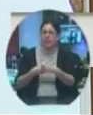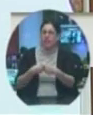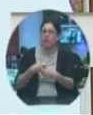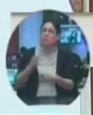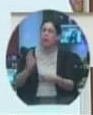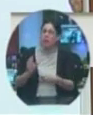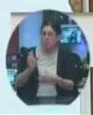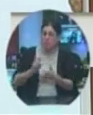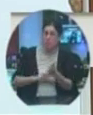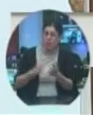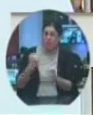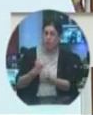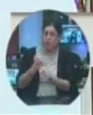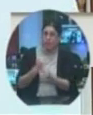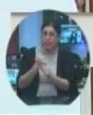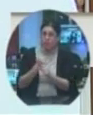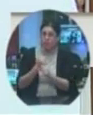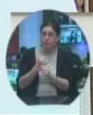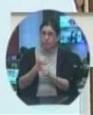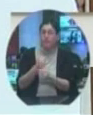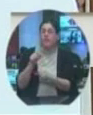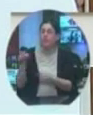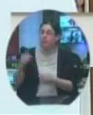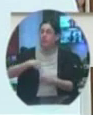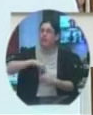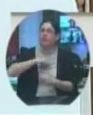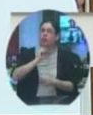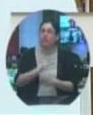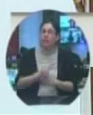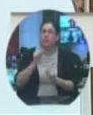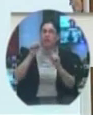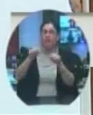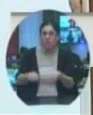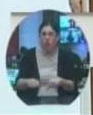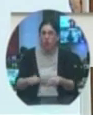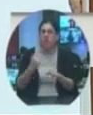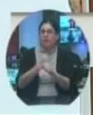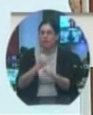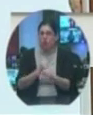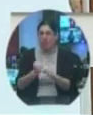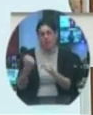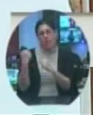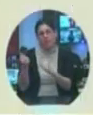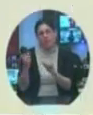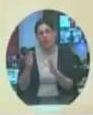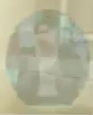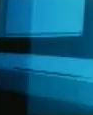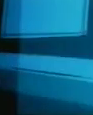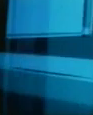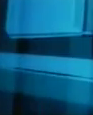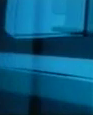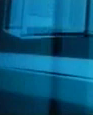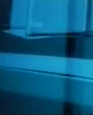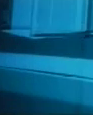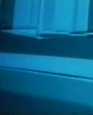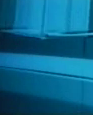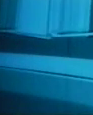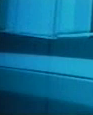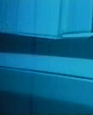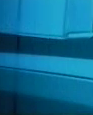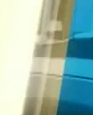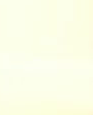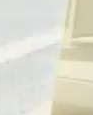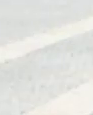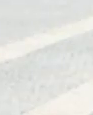העובדים, ואותם אנחנו צריכים לבוא, לפעול ולחזק, וזה מה שבכוונתי לעשות.